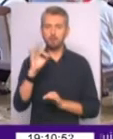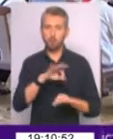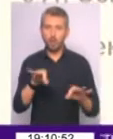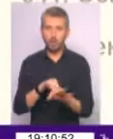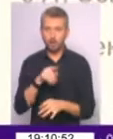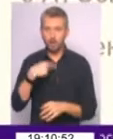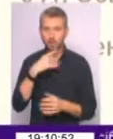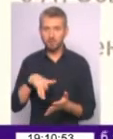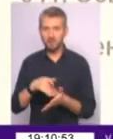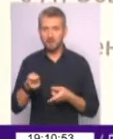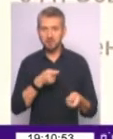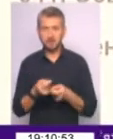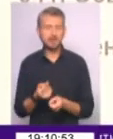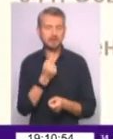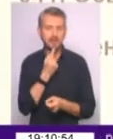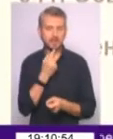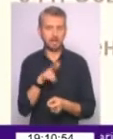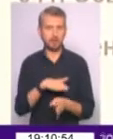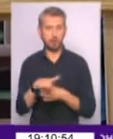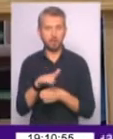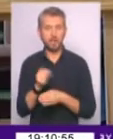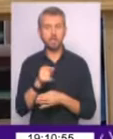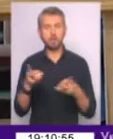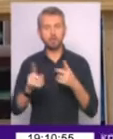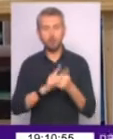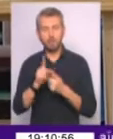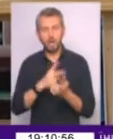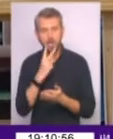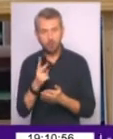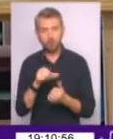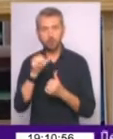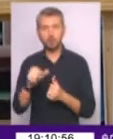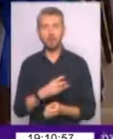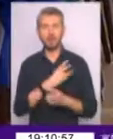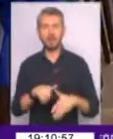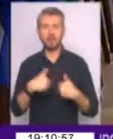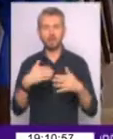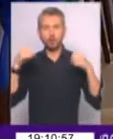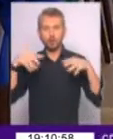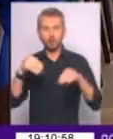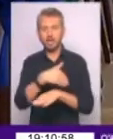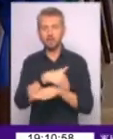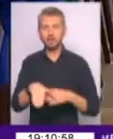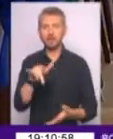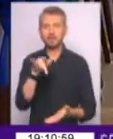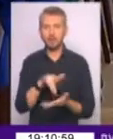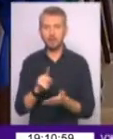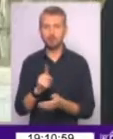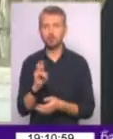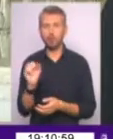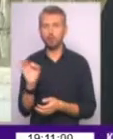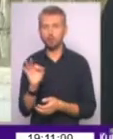міській адміністрації, складні для виконання, тож їх потрібно переглянути. Зокрема, ініціатива з освітлення вулиці Центральної, що на